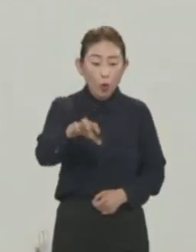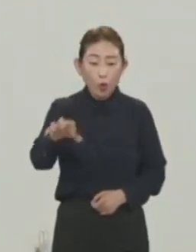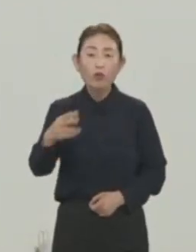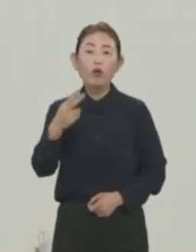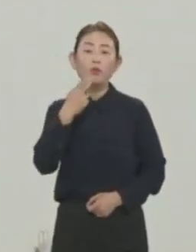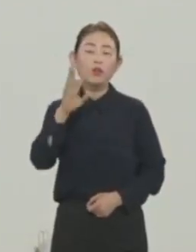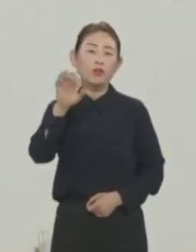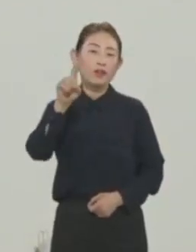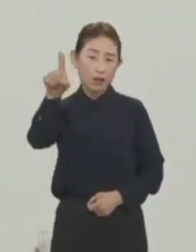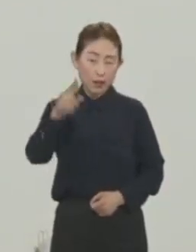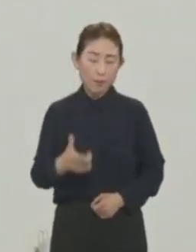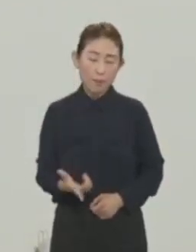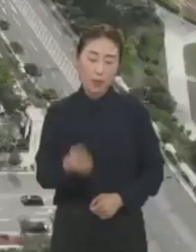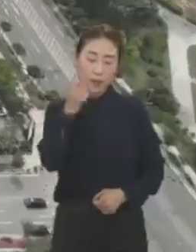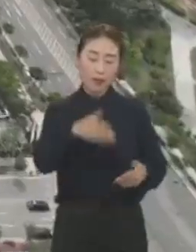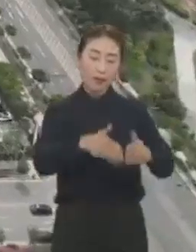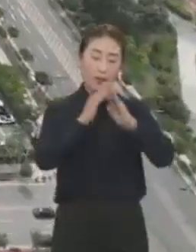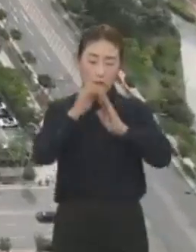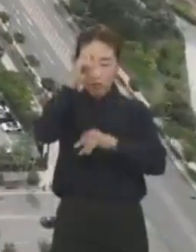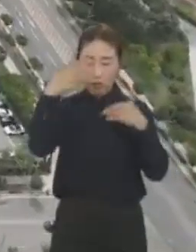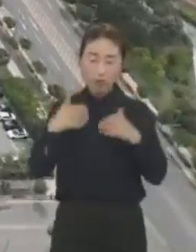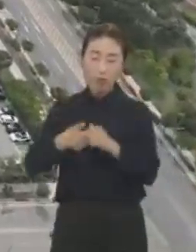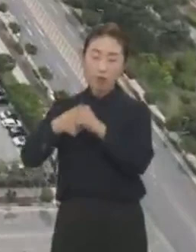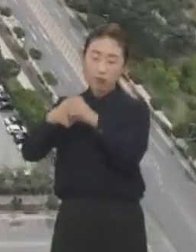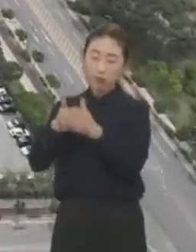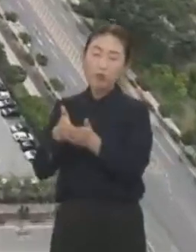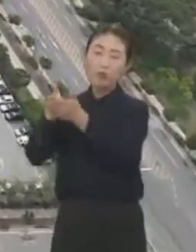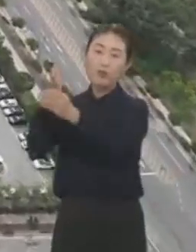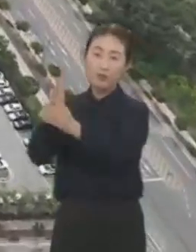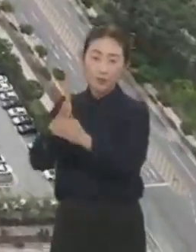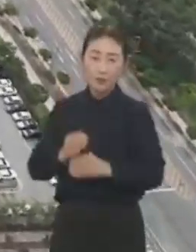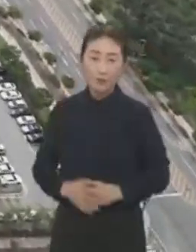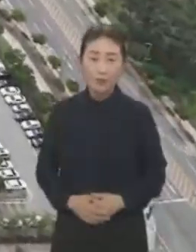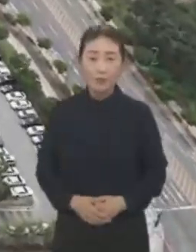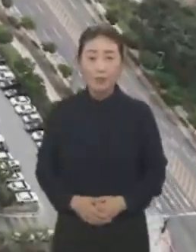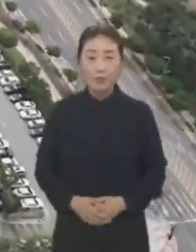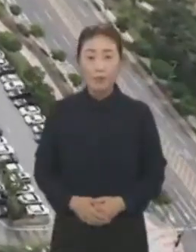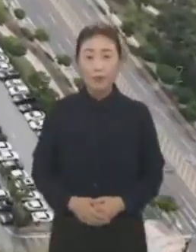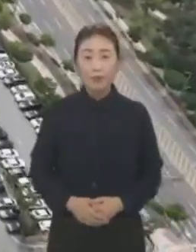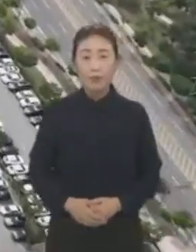31곳이라며 조속한 설치를 정부에 요구하고 있습니다. TJB 강진원입니다.